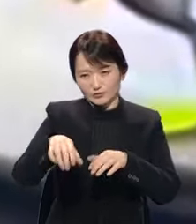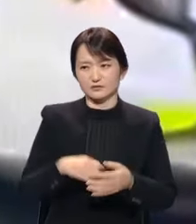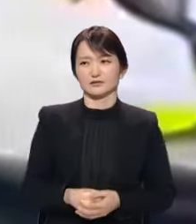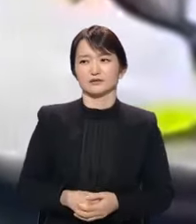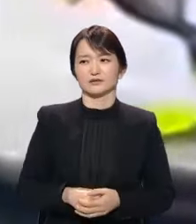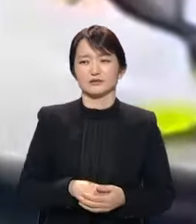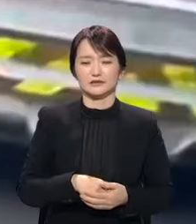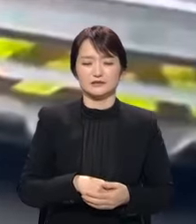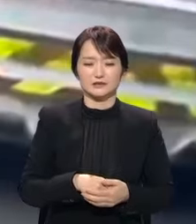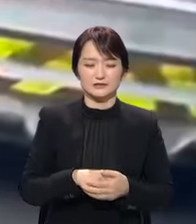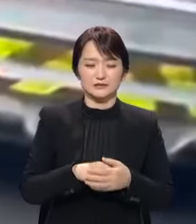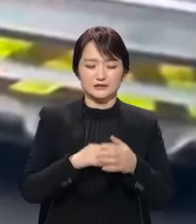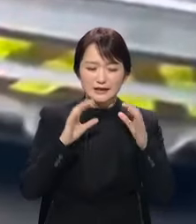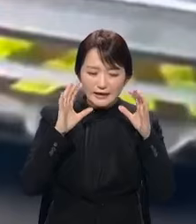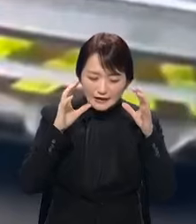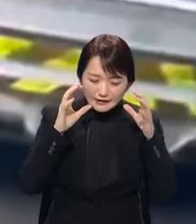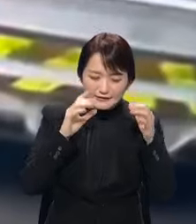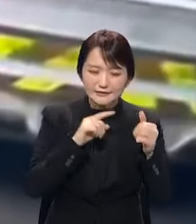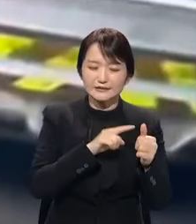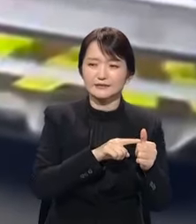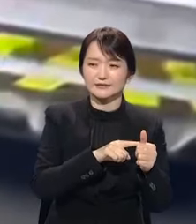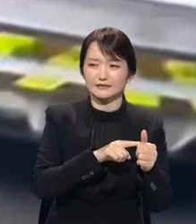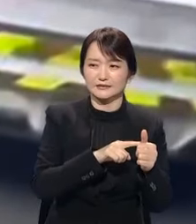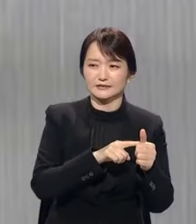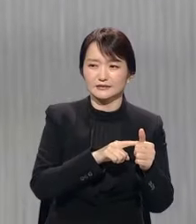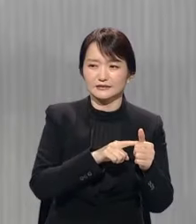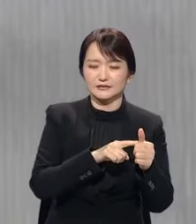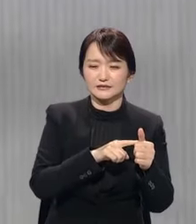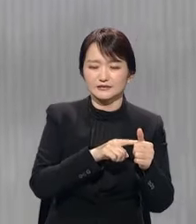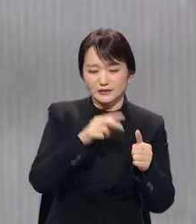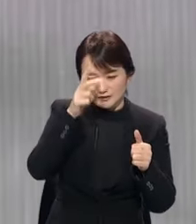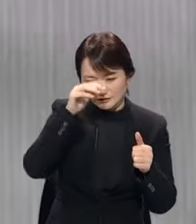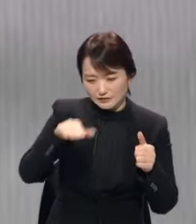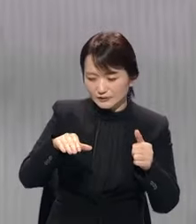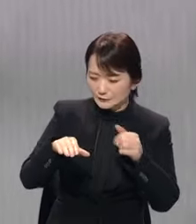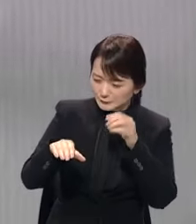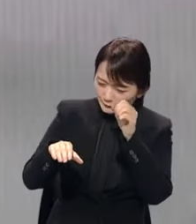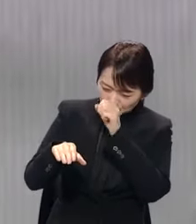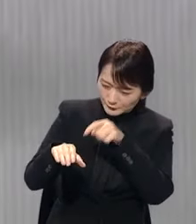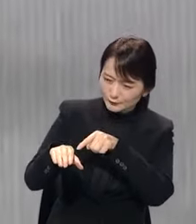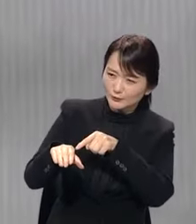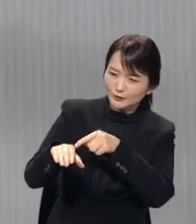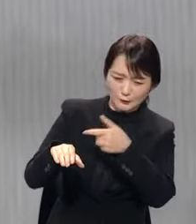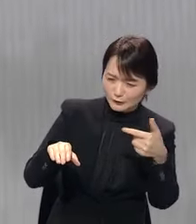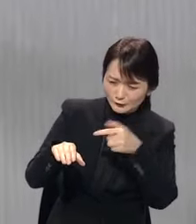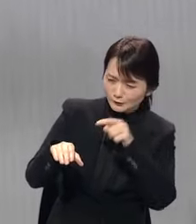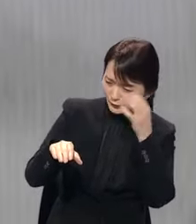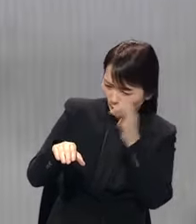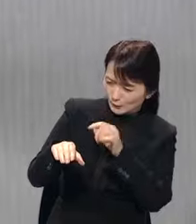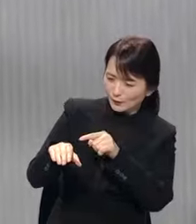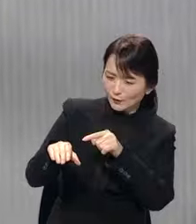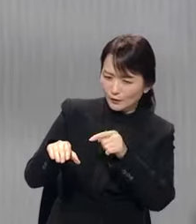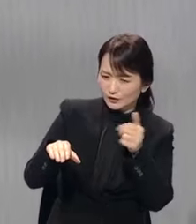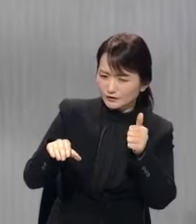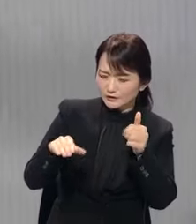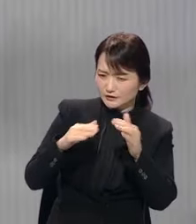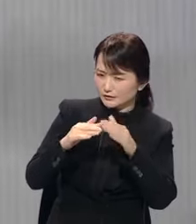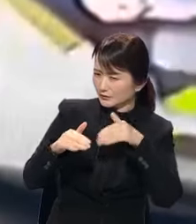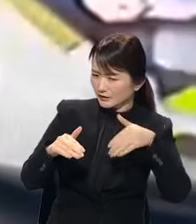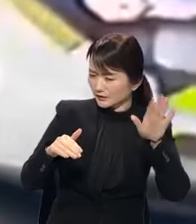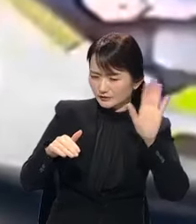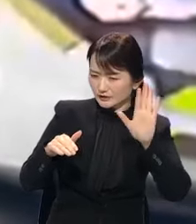좋아하는 데다가 또 경찰차 신기하잖아요 장난감 노는 거 비슷한데 큰 차기도 하고 그러니까 지금 안 가겠다고 저렇게 다리를 벌리고 뻗팅기고